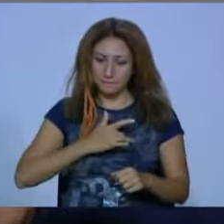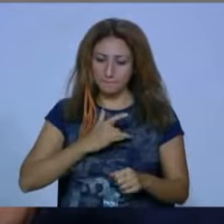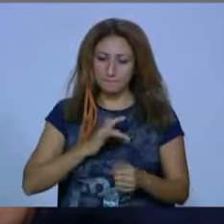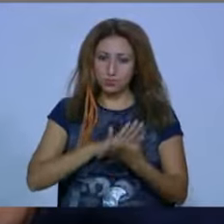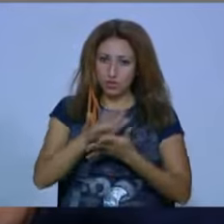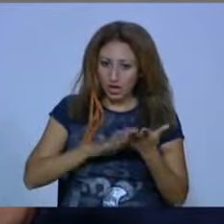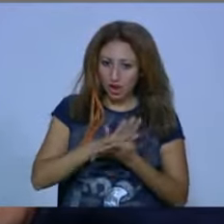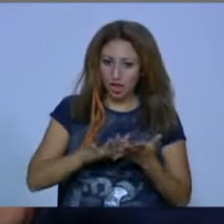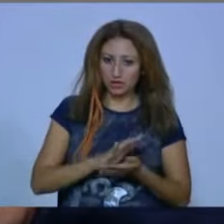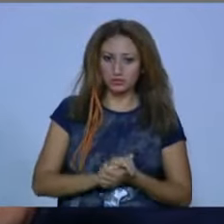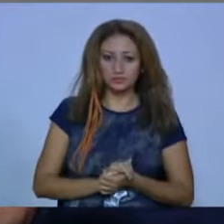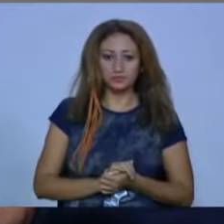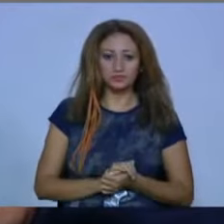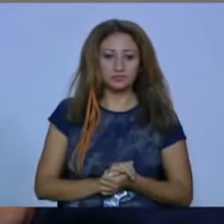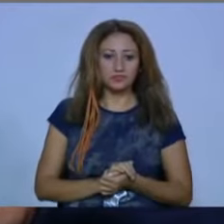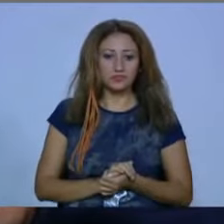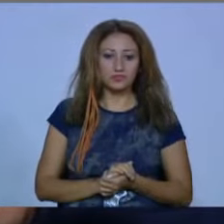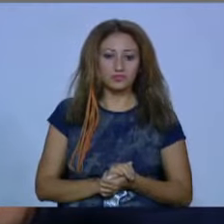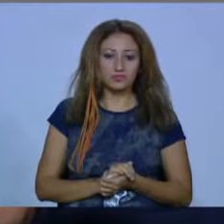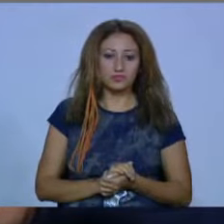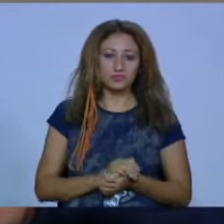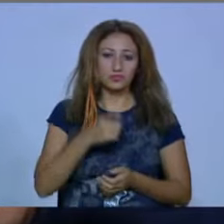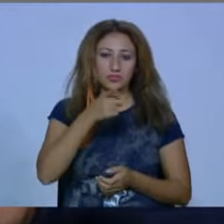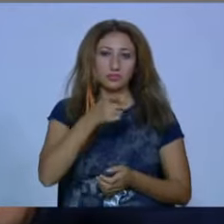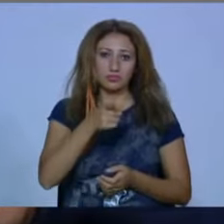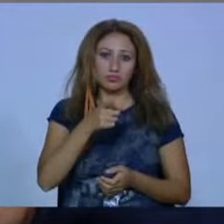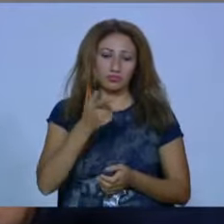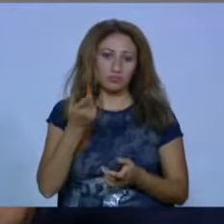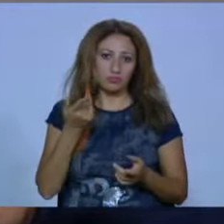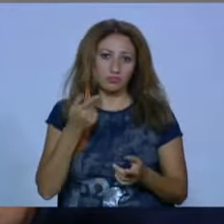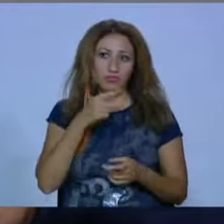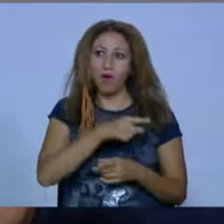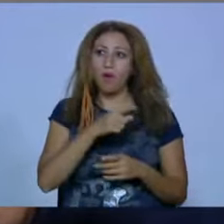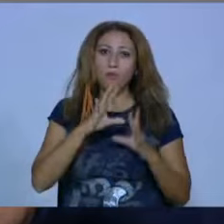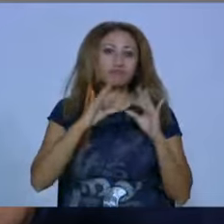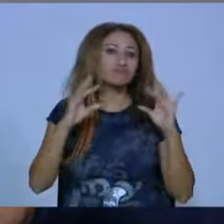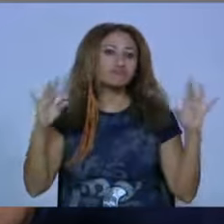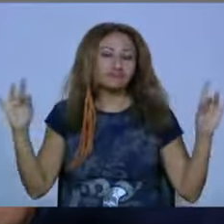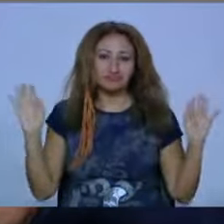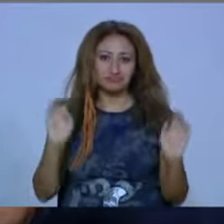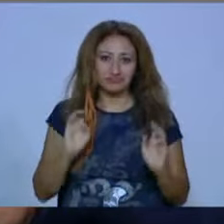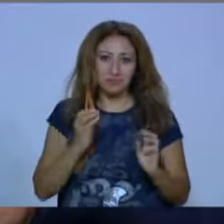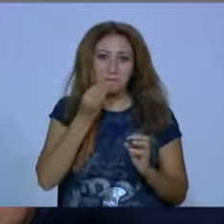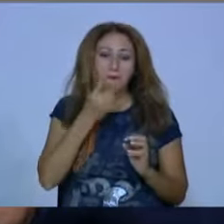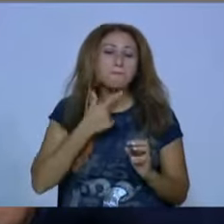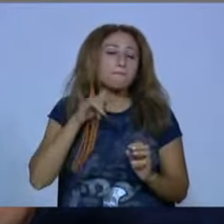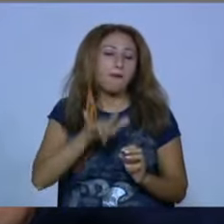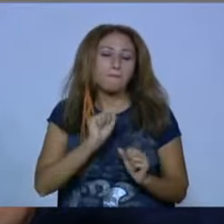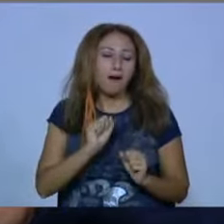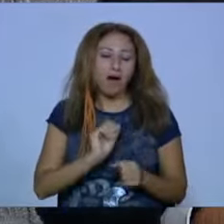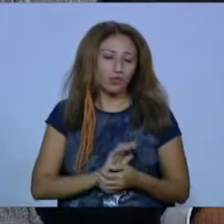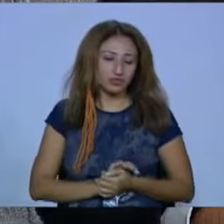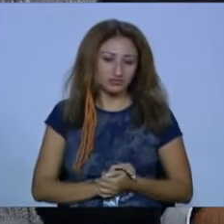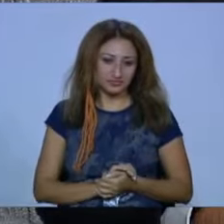عن كل الناس يعني. لكن هو مش هقدر اقول انه كان مهمل، لكن هي تركيبته كده يعني.